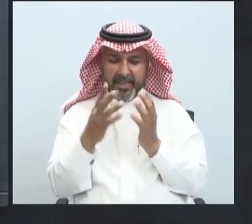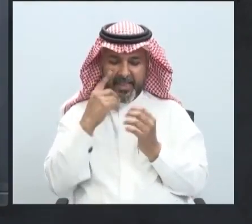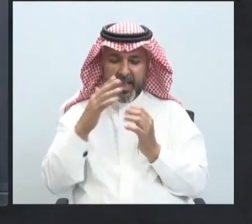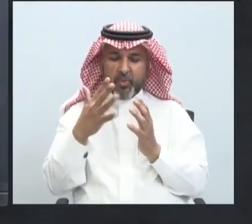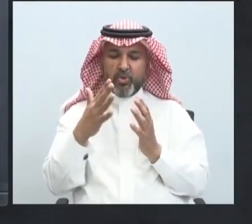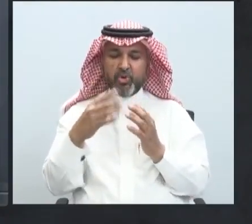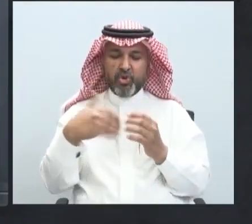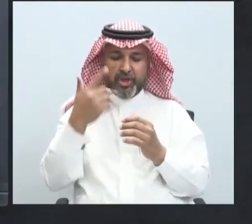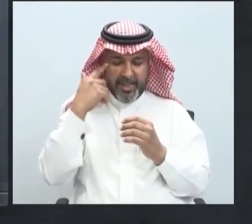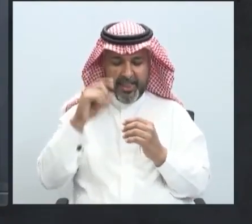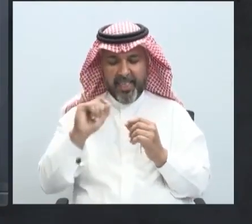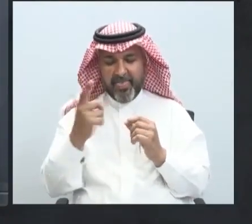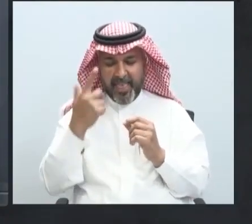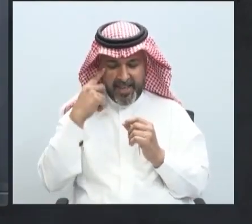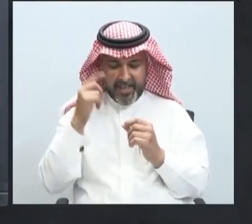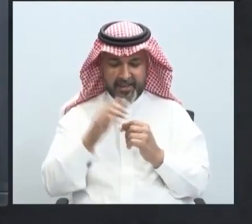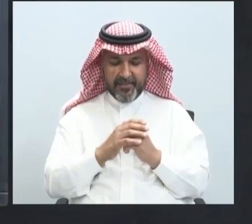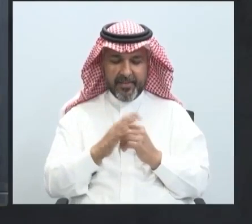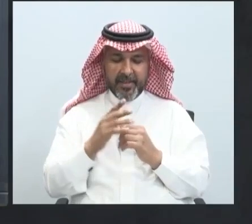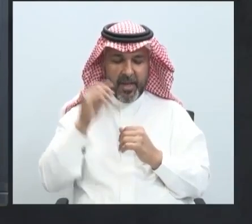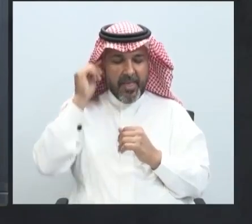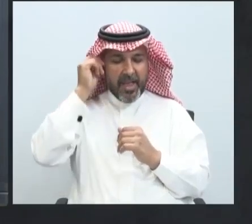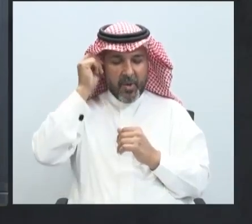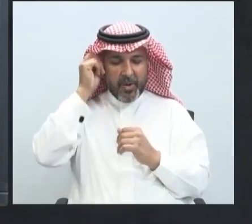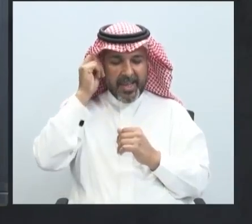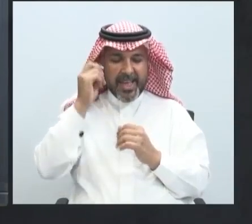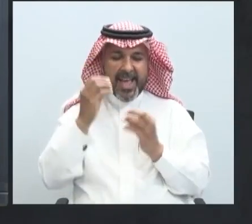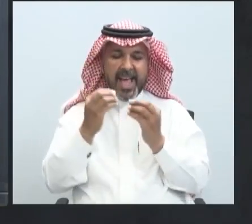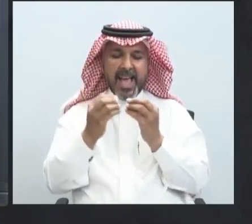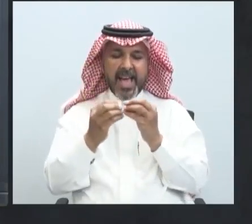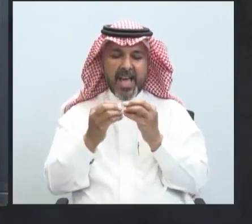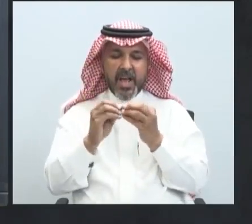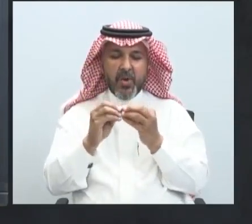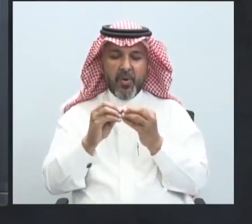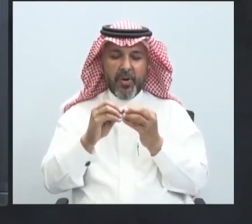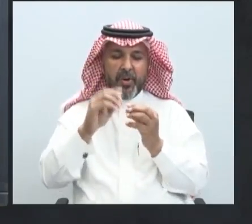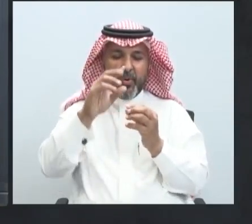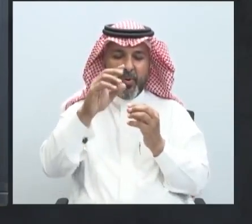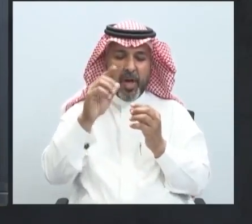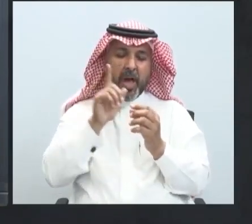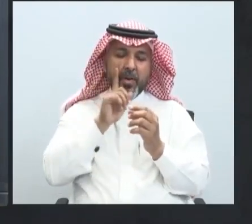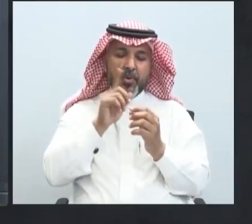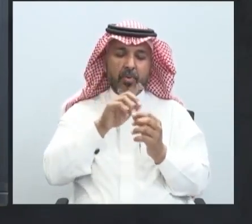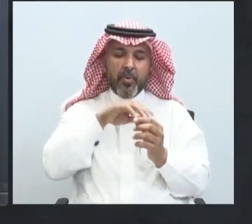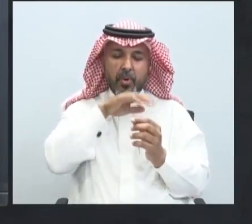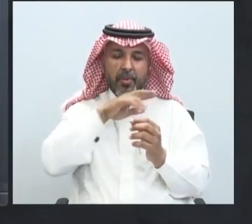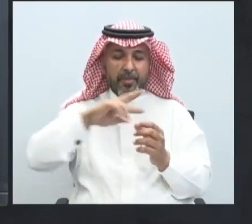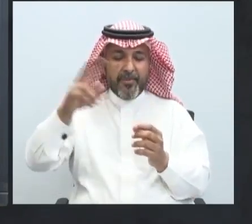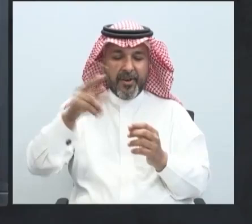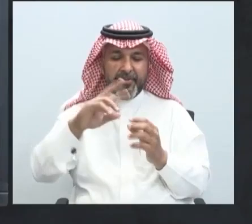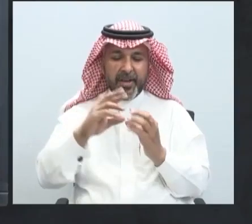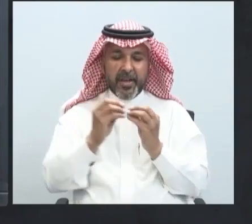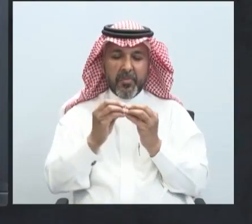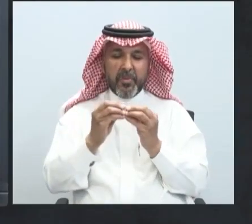صفات جديده بعمليه التصالب التقاء اثنين من الكروموسومات المتماثله يتصالح المناطق ثم تنتقل ماده